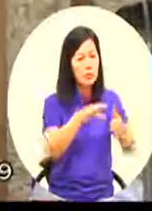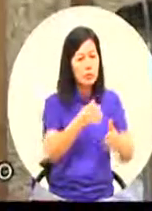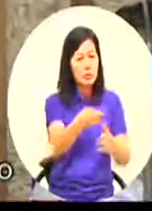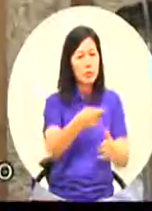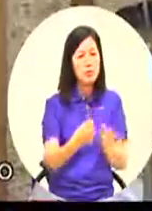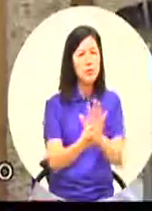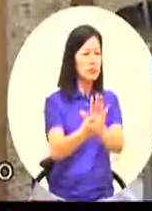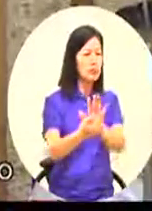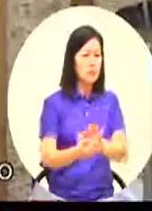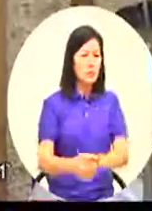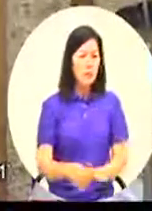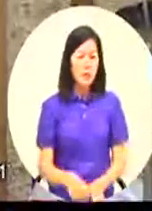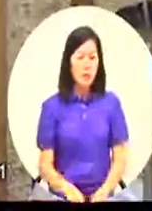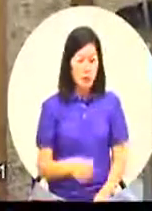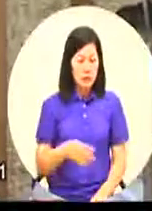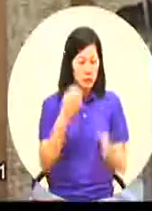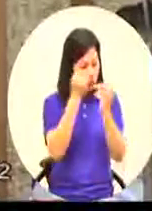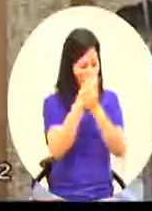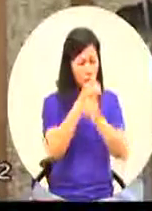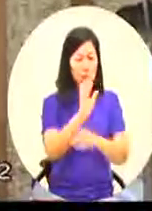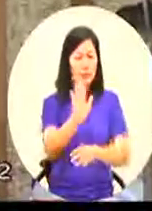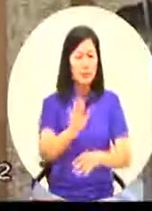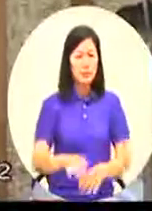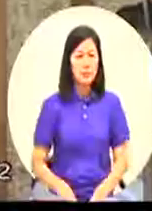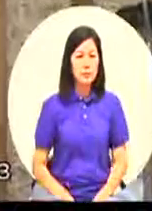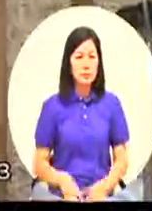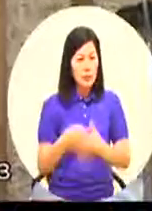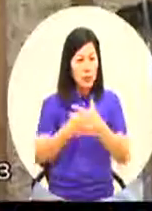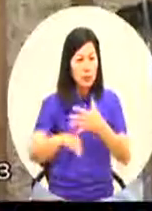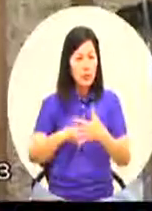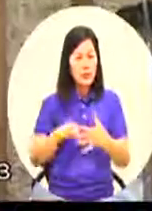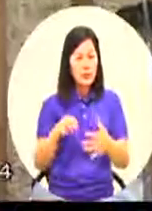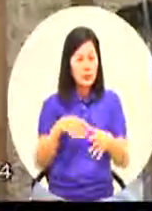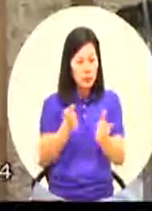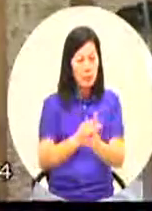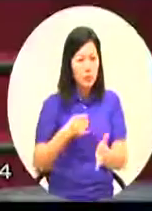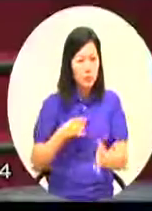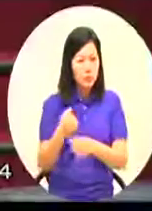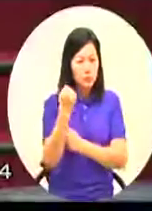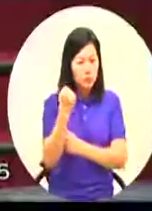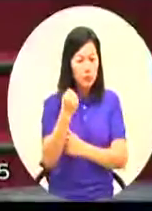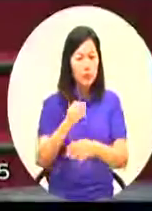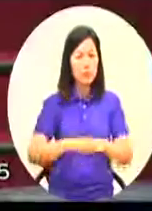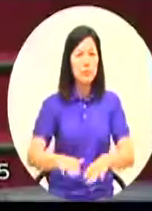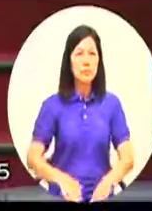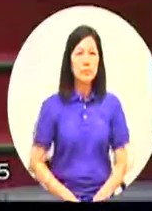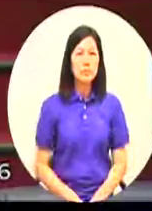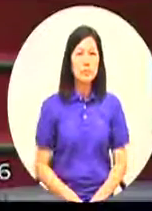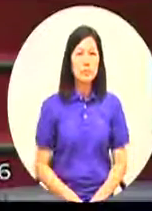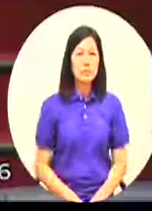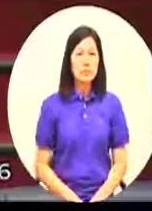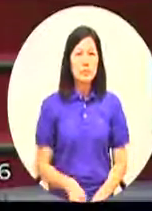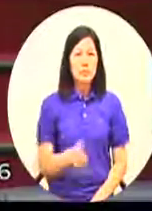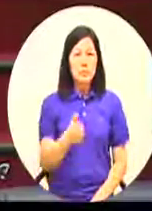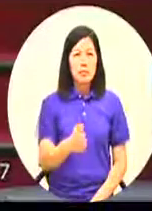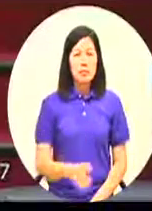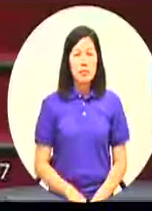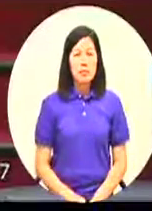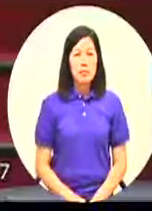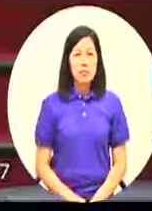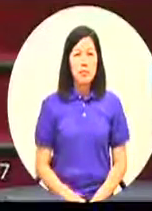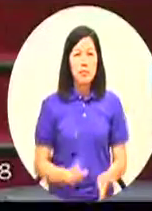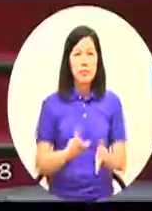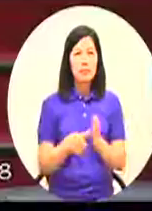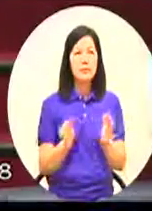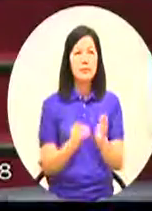请议员不要误解。那我不足的部分我会再努力，好，谢谢。 谢谢，时间